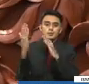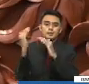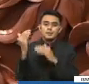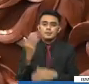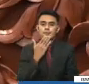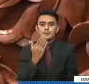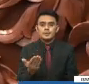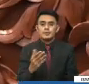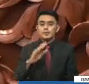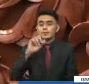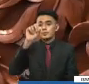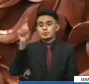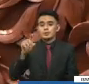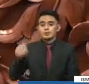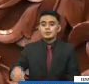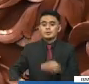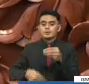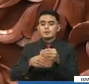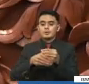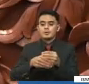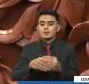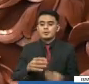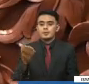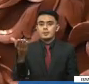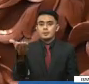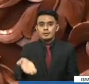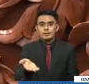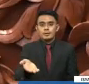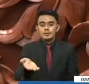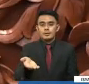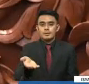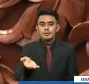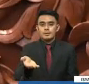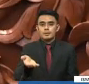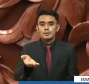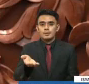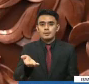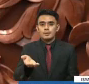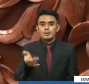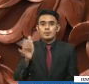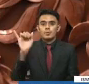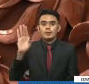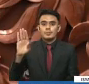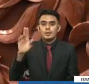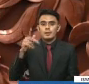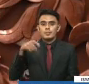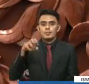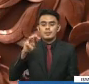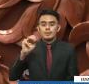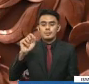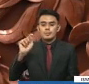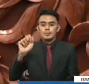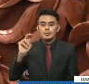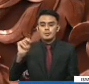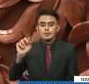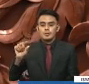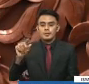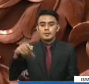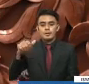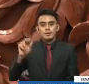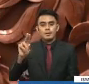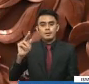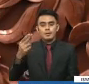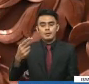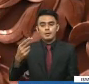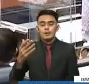Soalan tambahan, tambahan yang sekejap. Tambahan. Saya bagi peluang yang ketiga. Sila yang berhormat Tuan Matang Pauh. Terima kasih atas